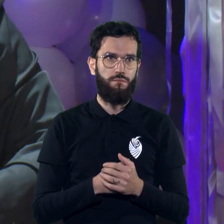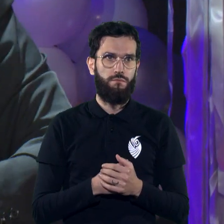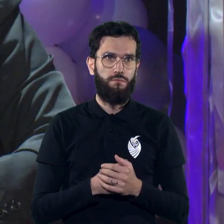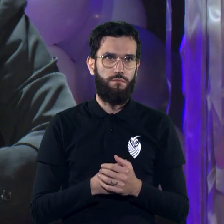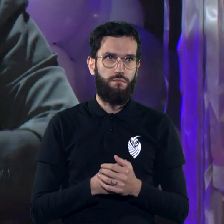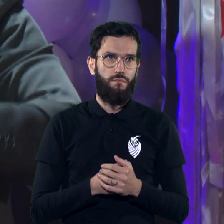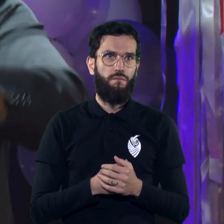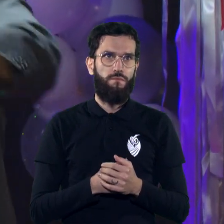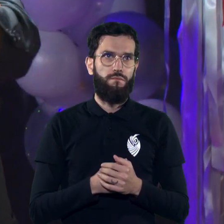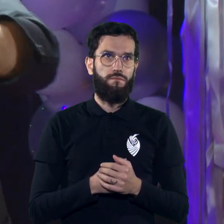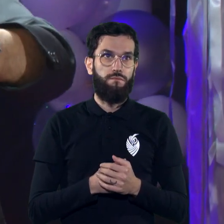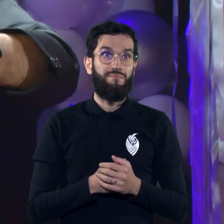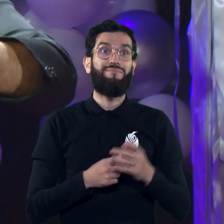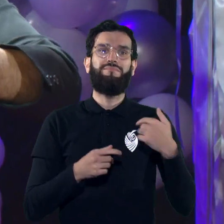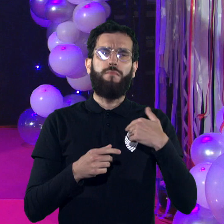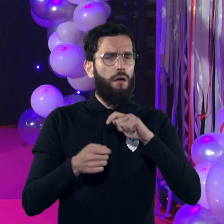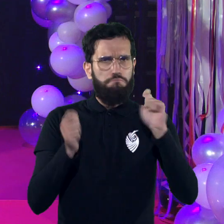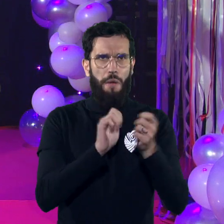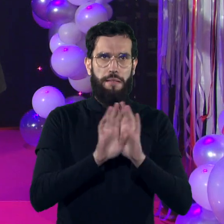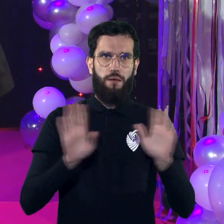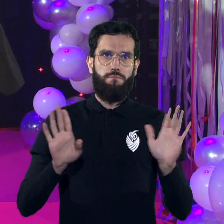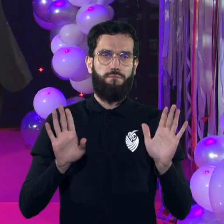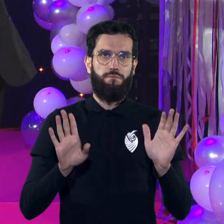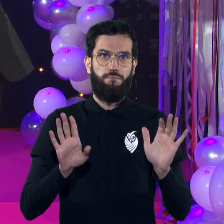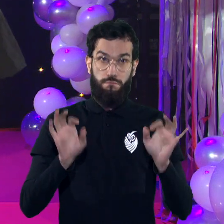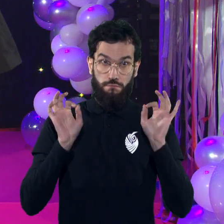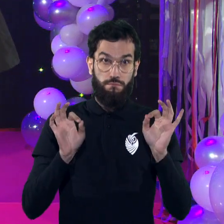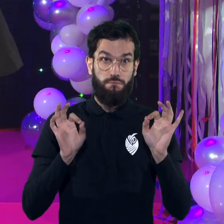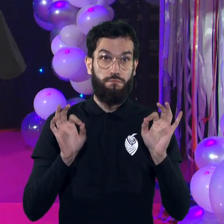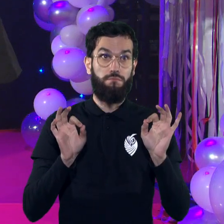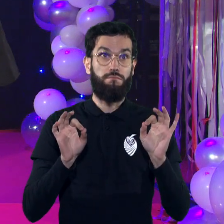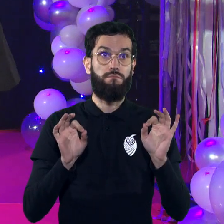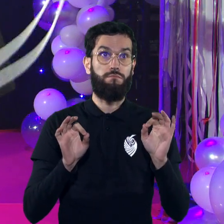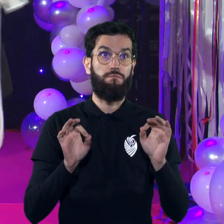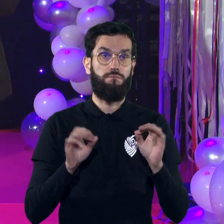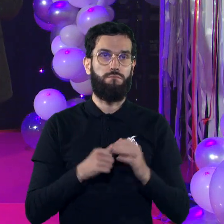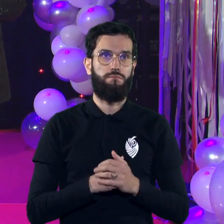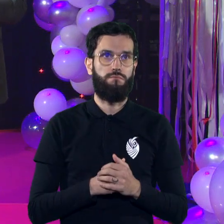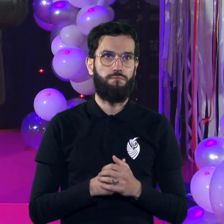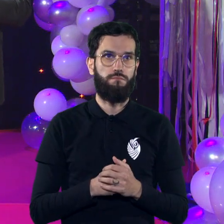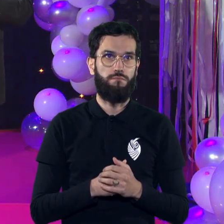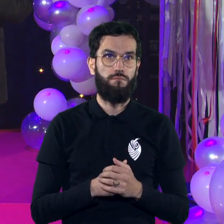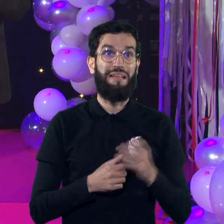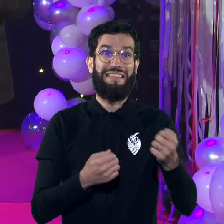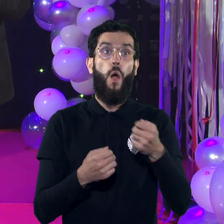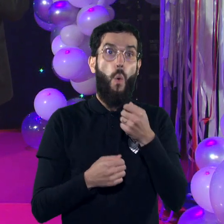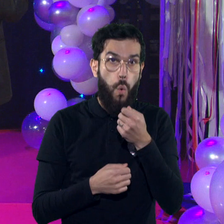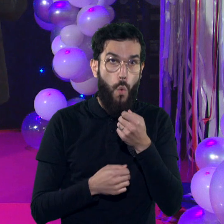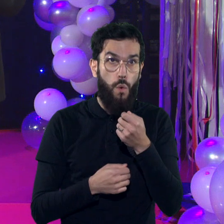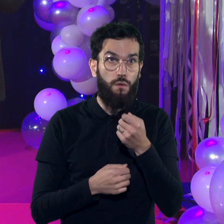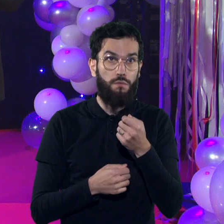konce, jeden začiatok, jeden koniec. My to ale celé zmeníme úplne. Hej. Máme dva konce, jeden stred. Keď na to